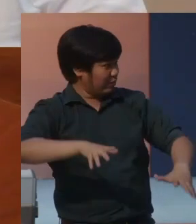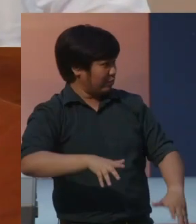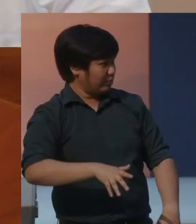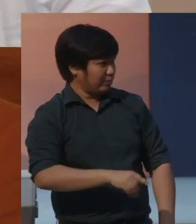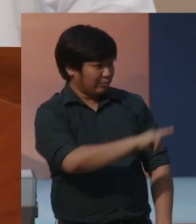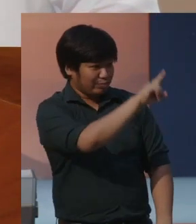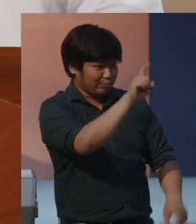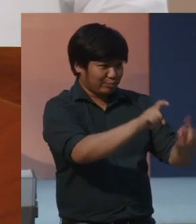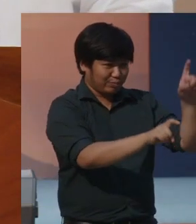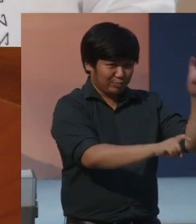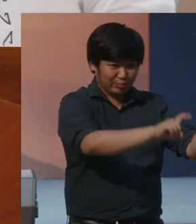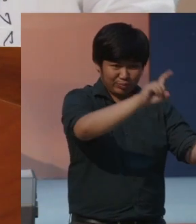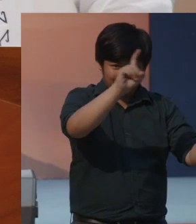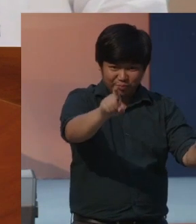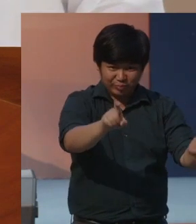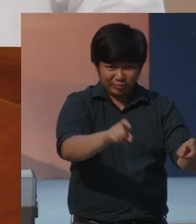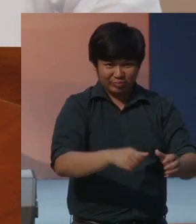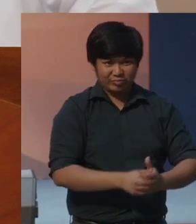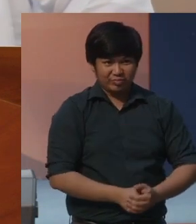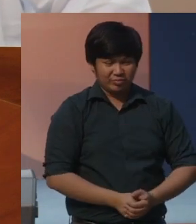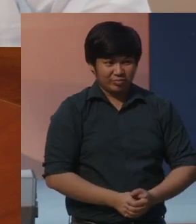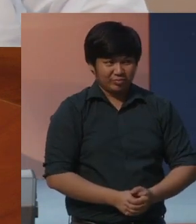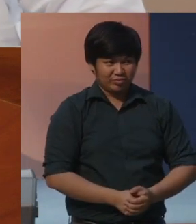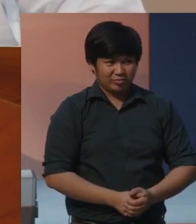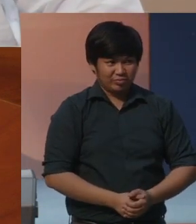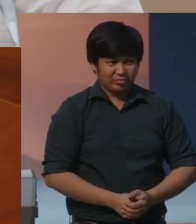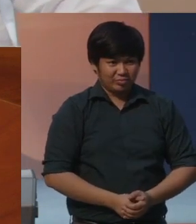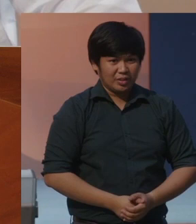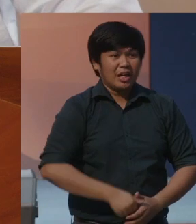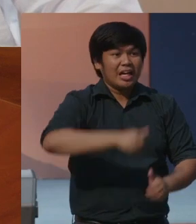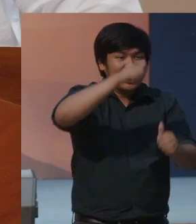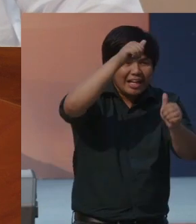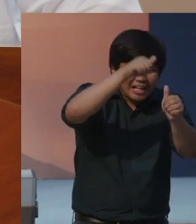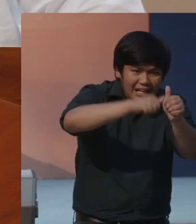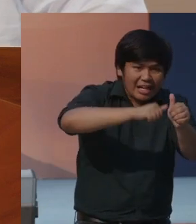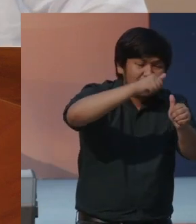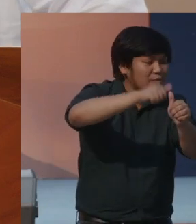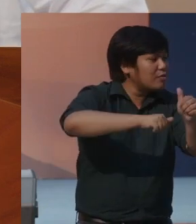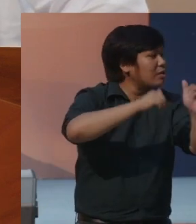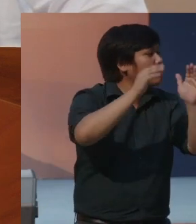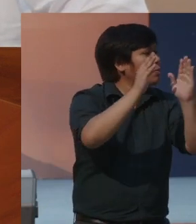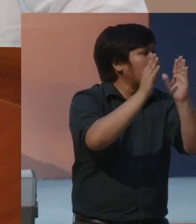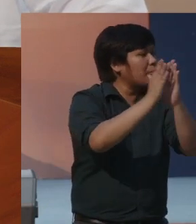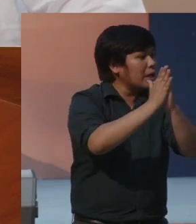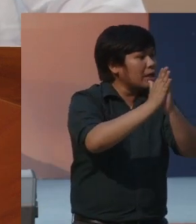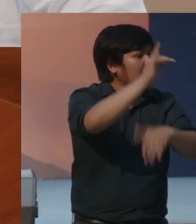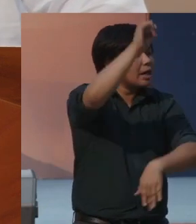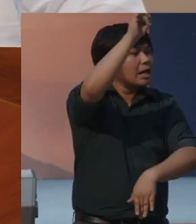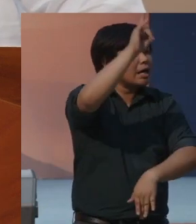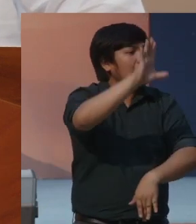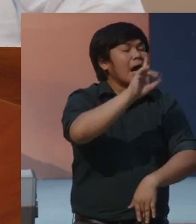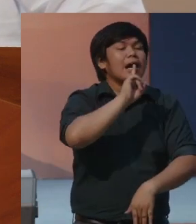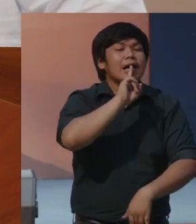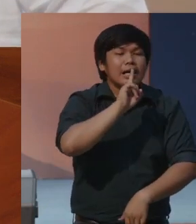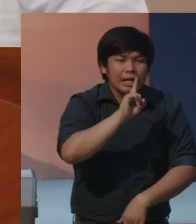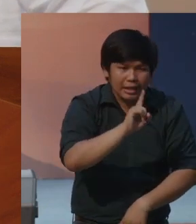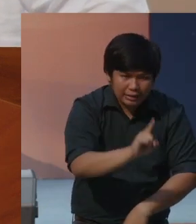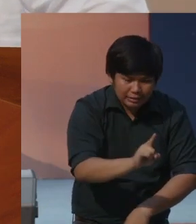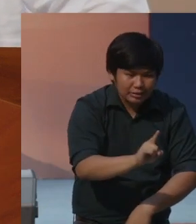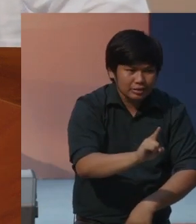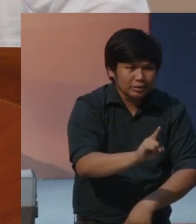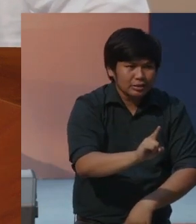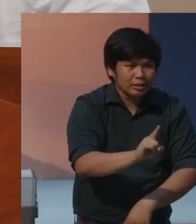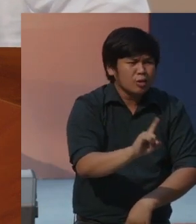Sa totoo lang, ang bawat dalangin natin na tinugon ng ating Panginoon ay isang